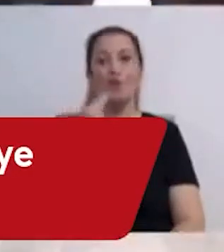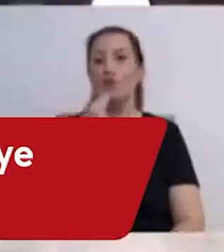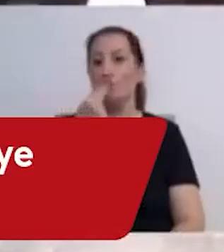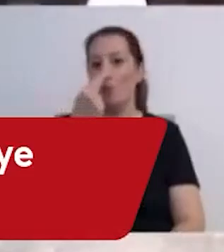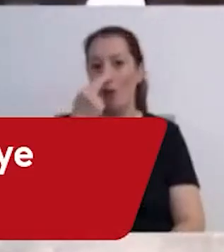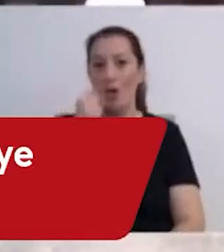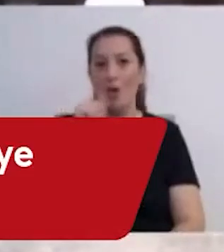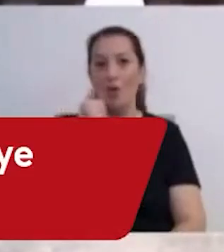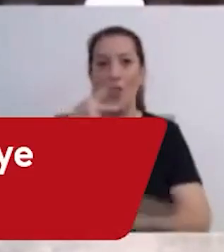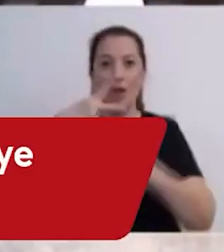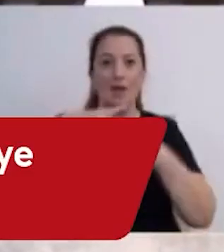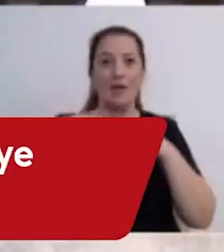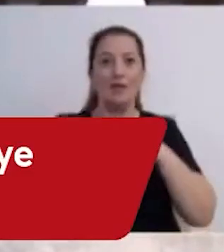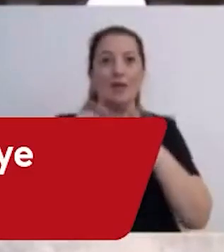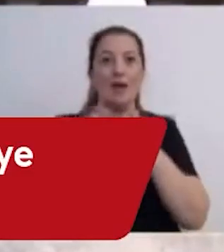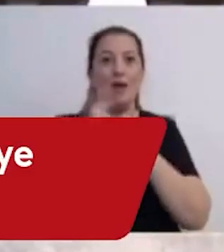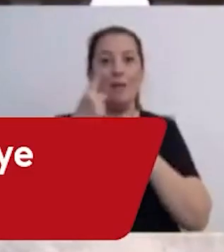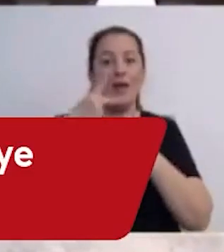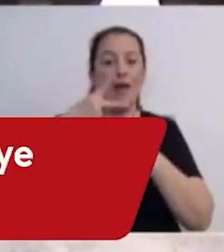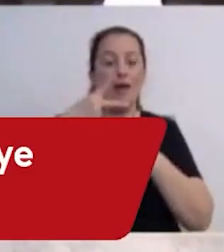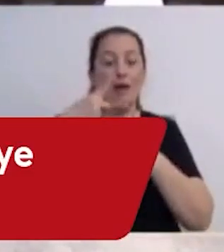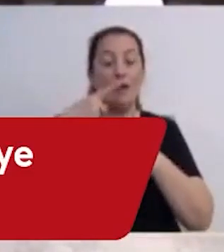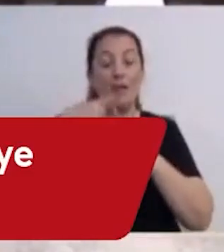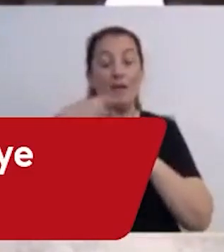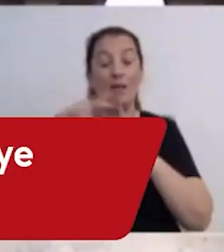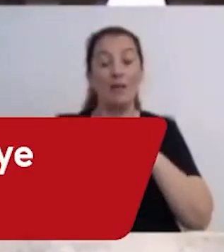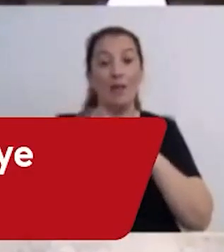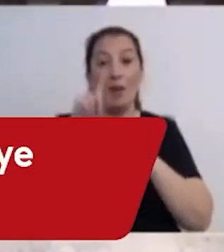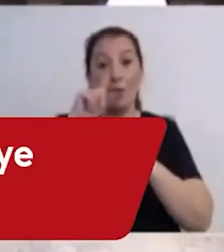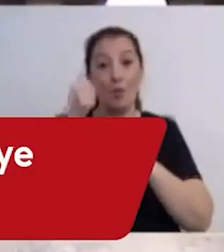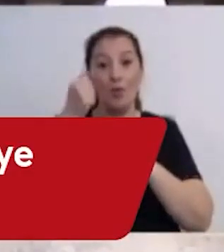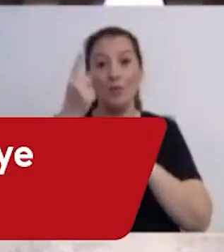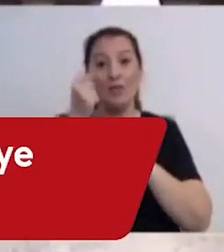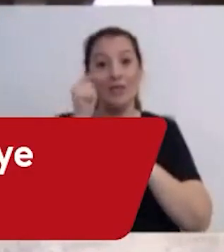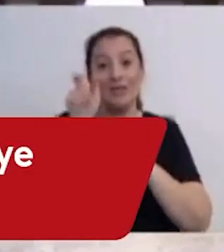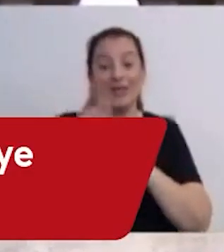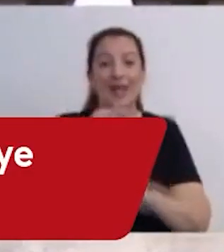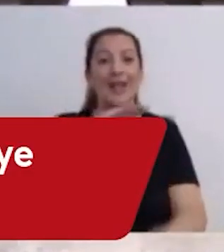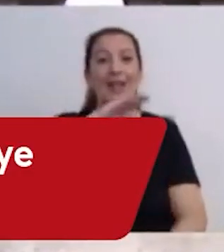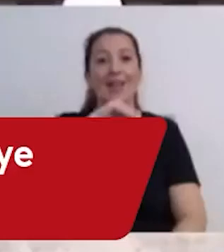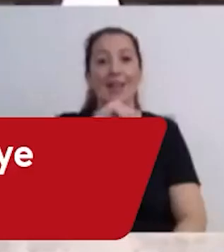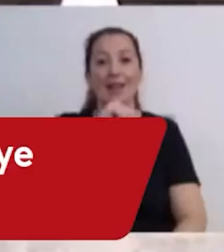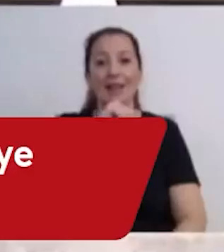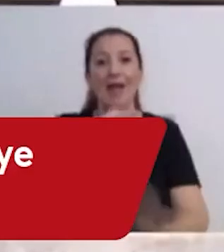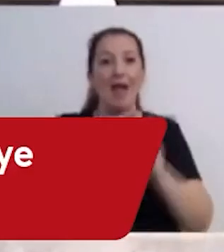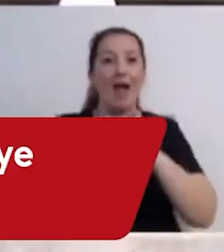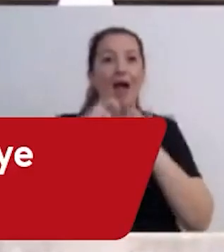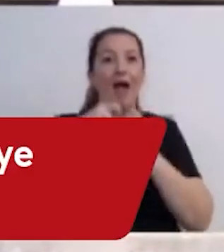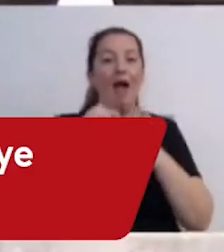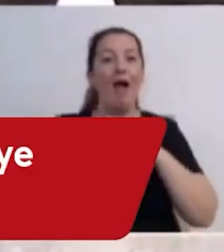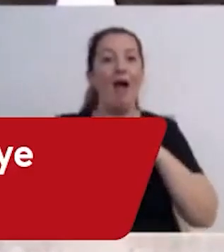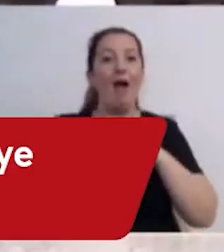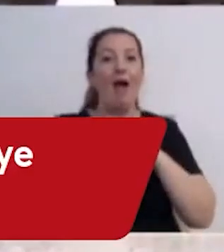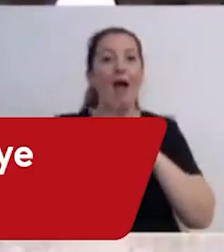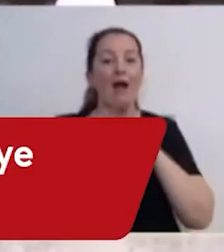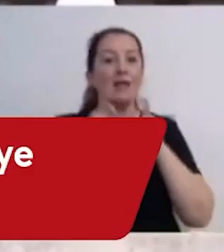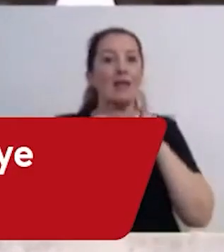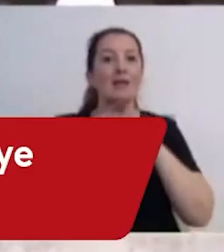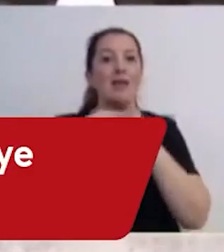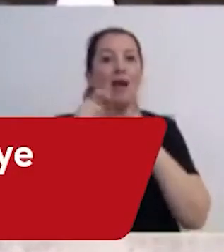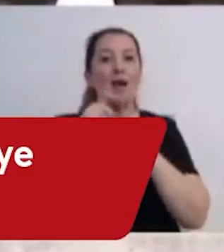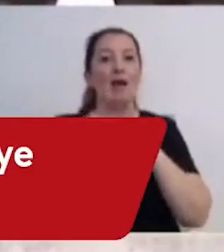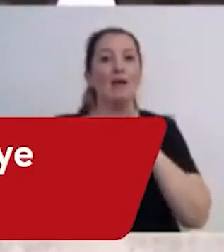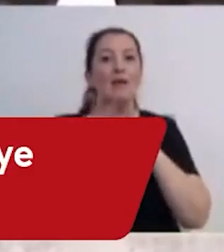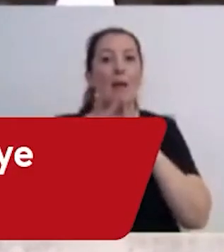günü Zabıta Müdürlüğü'nde bir personelimizin de dedesi, Erhan Saydam Beyefendi'nin dedesi